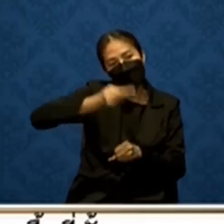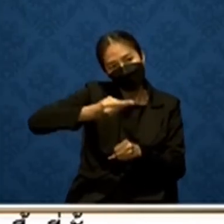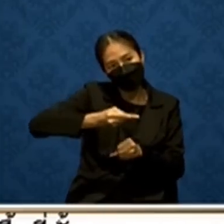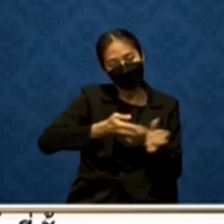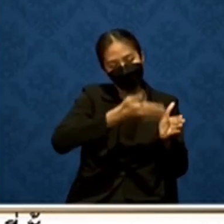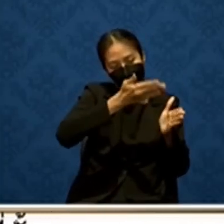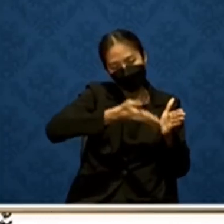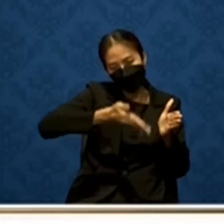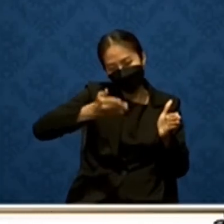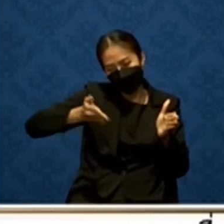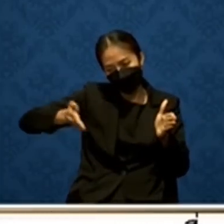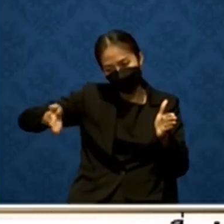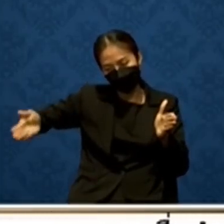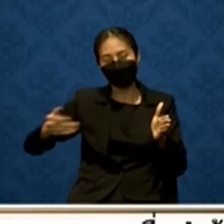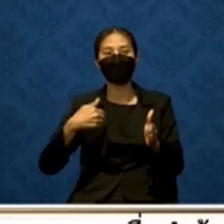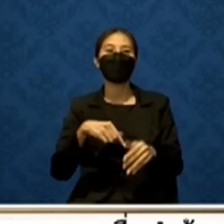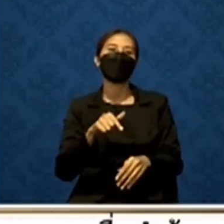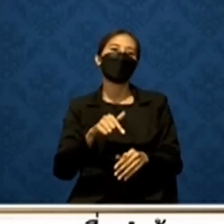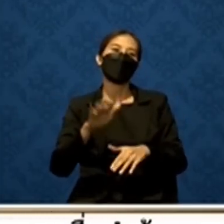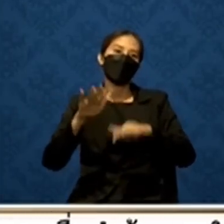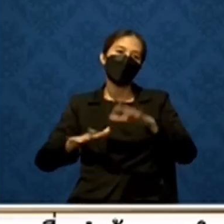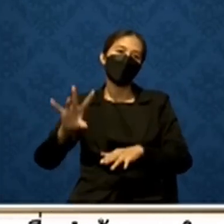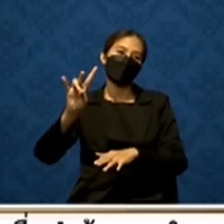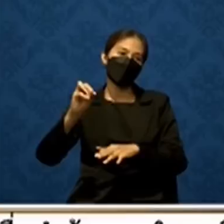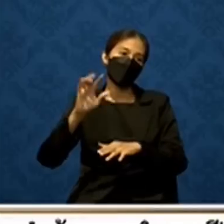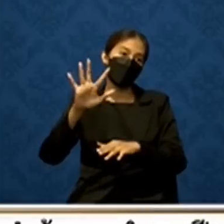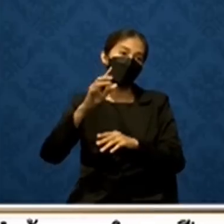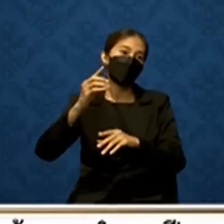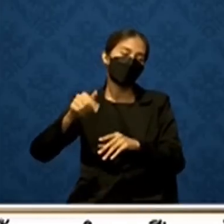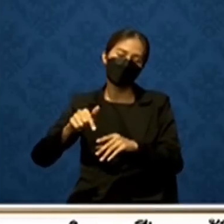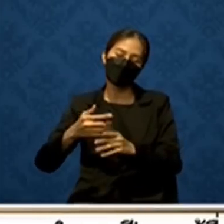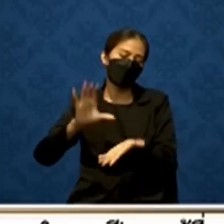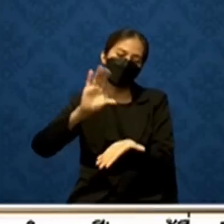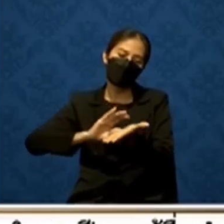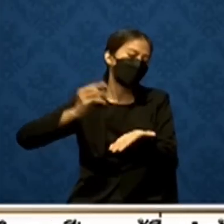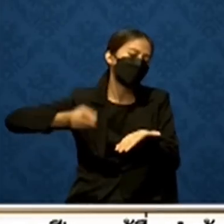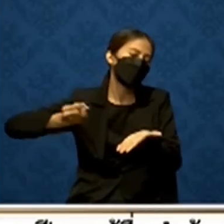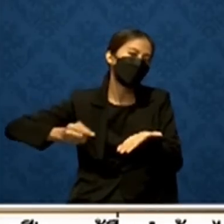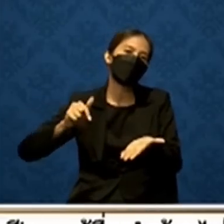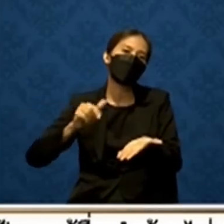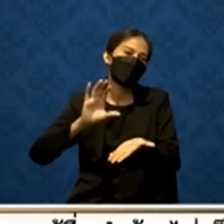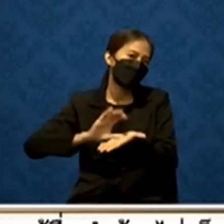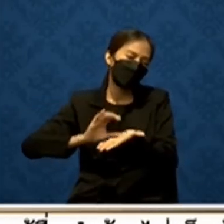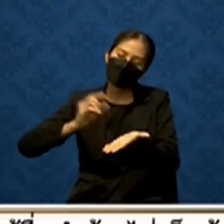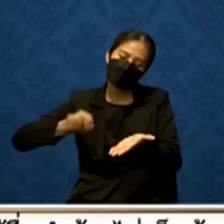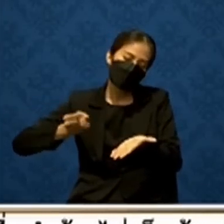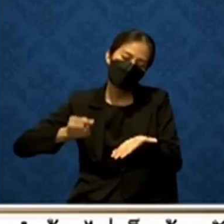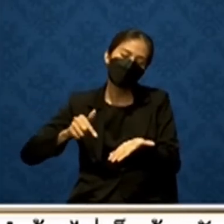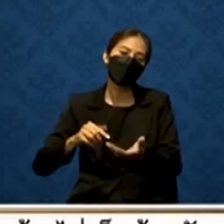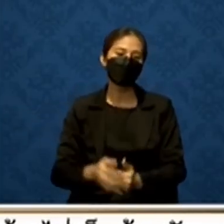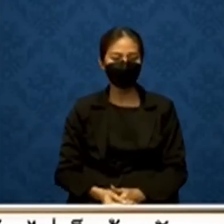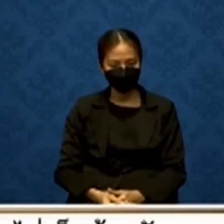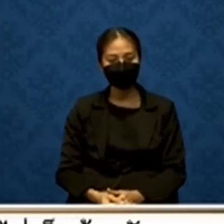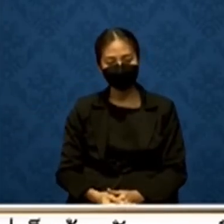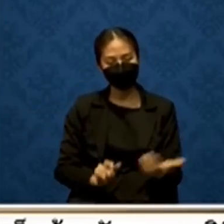และจถป 66 ที่จะถึงนี้75% 3น 4 เป็งบประจำหมดเลยเพรมเปงบประจแบบนี้เนี่ยไม่วาปัญหาประ